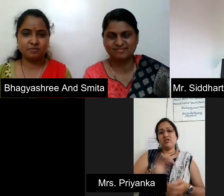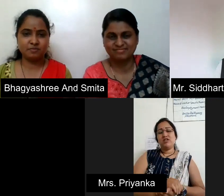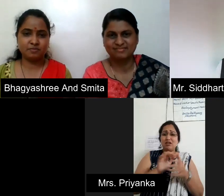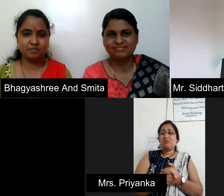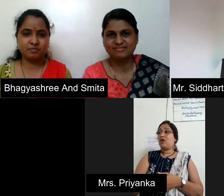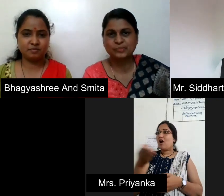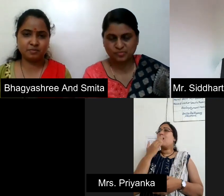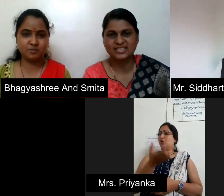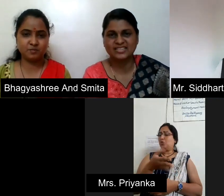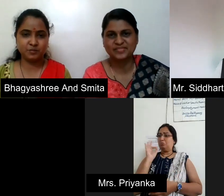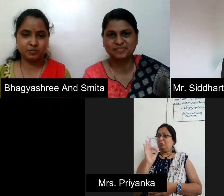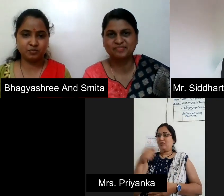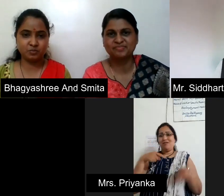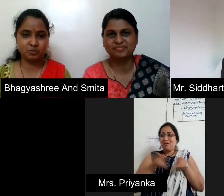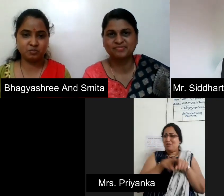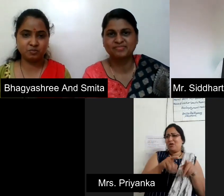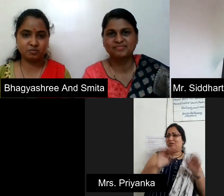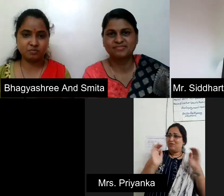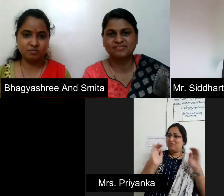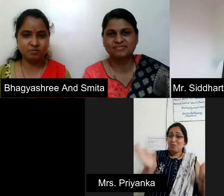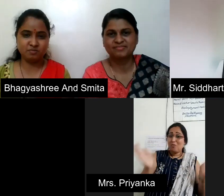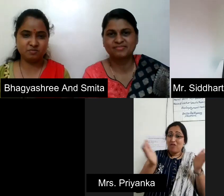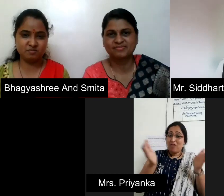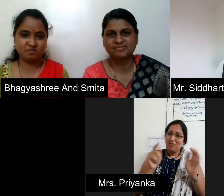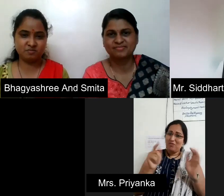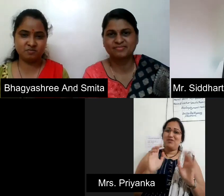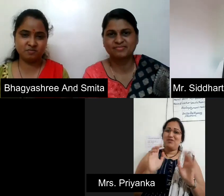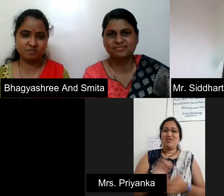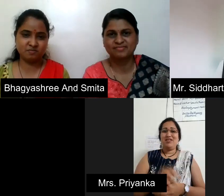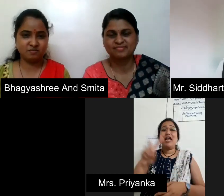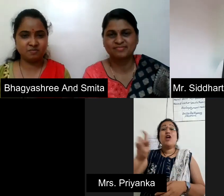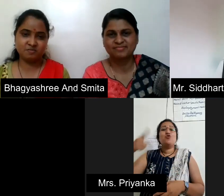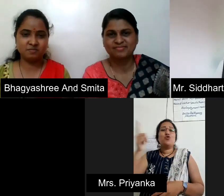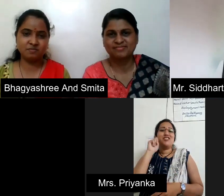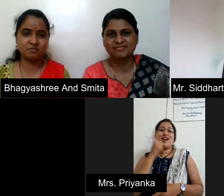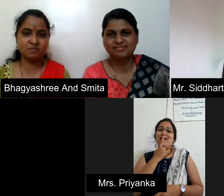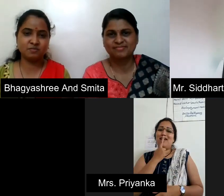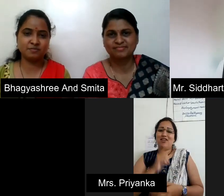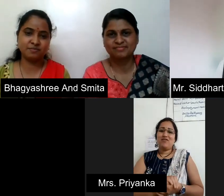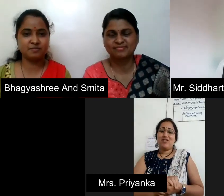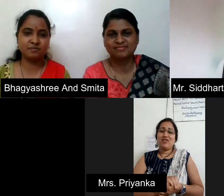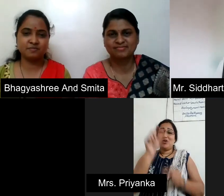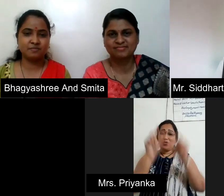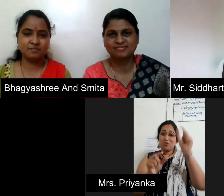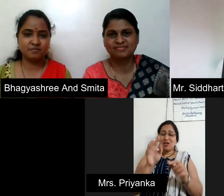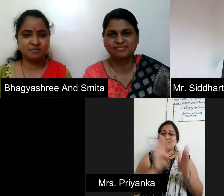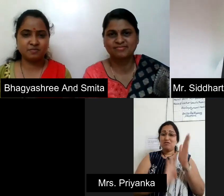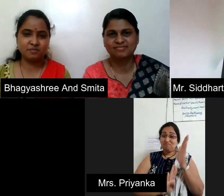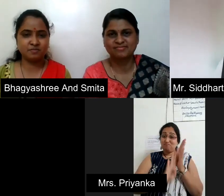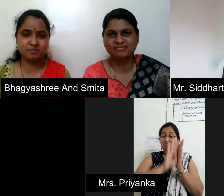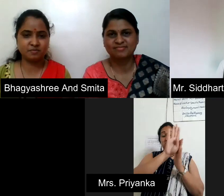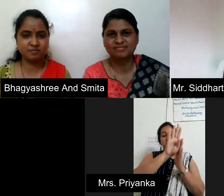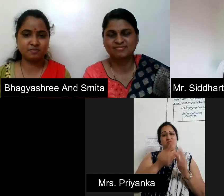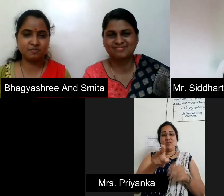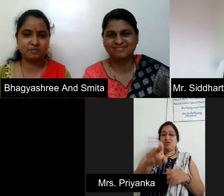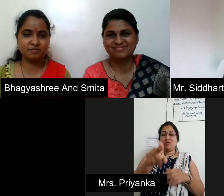में प्रस्तुत हों और आप लोग इसी तरीके से सदैव लोगों में एक प्रगतिशील